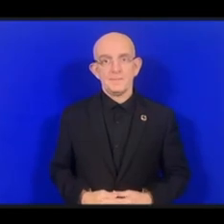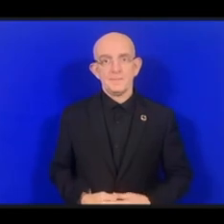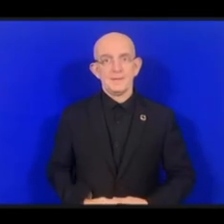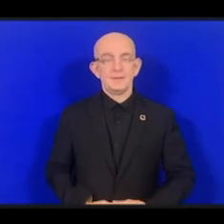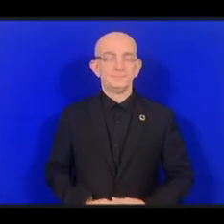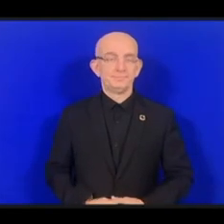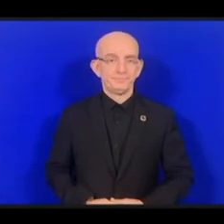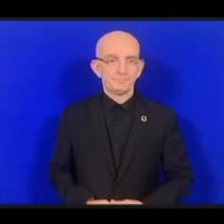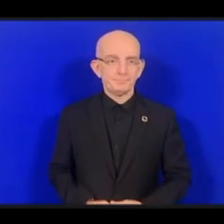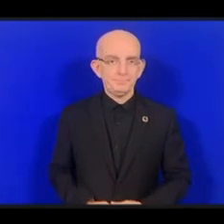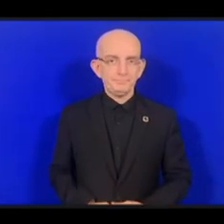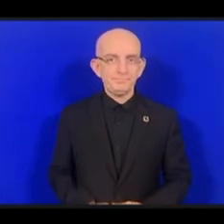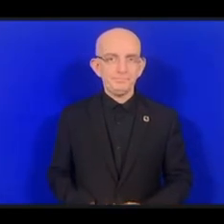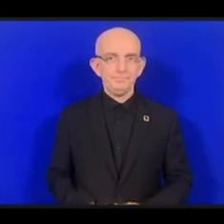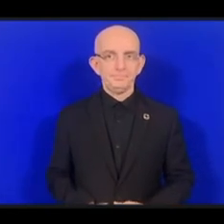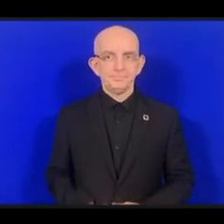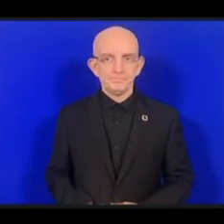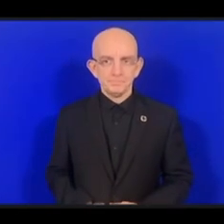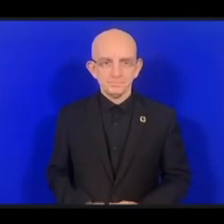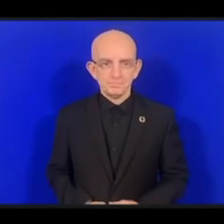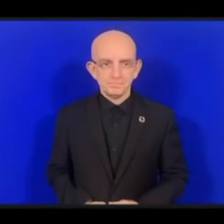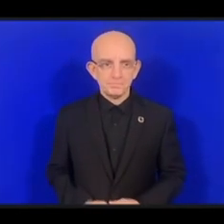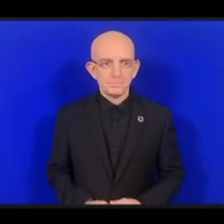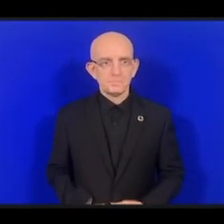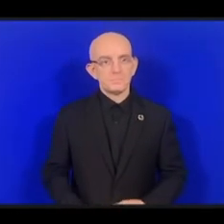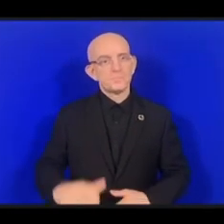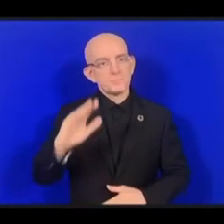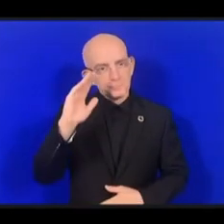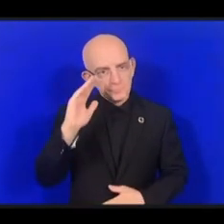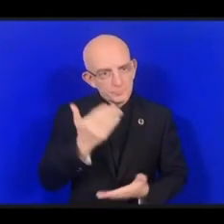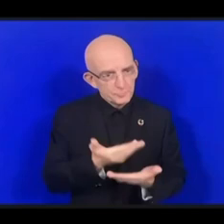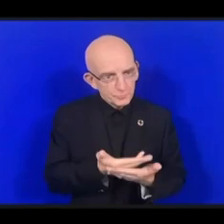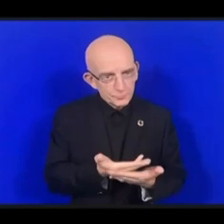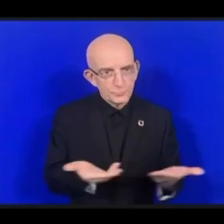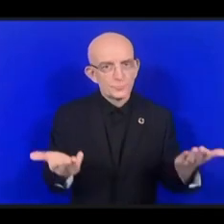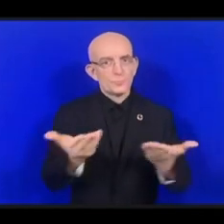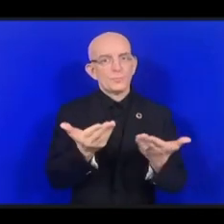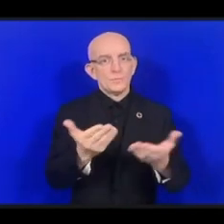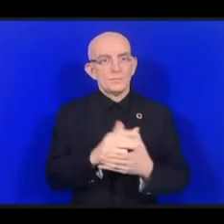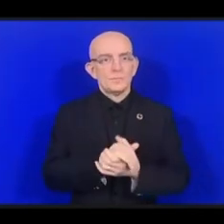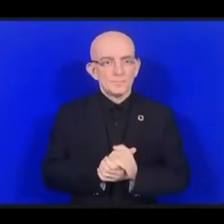尊敬的与会者、女士们、先生们，下午好。